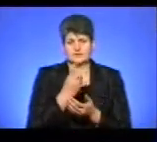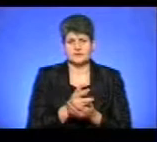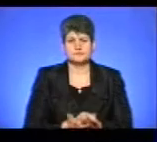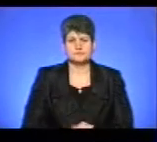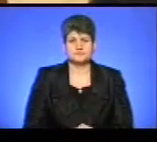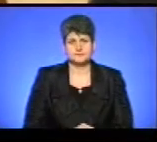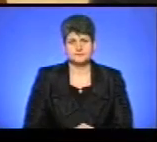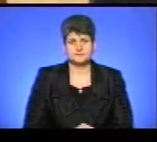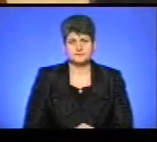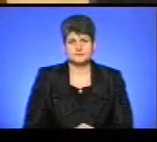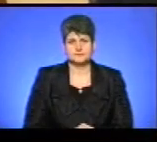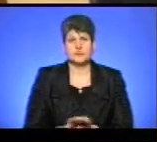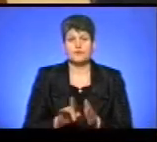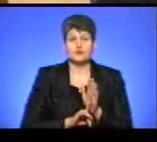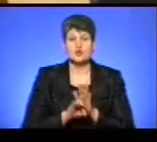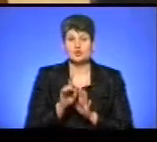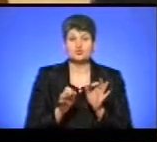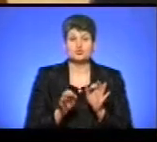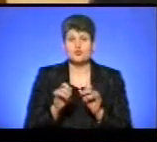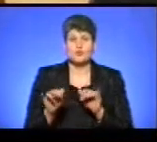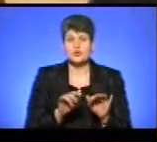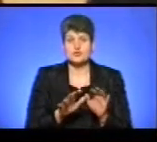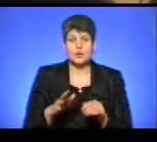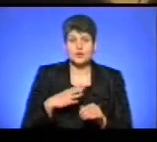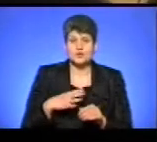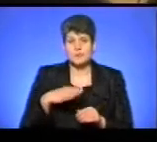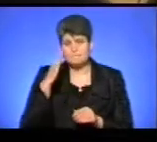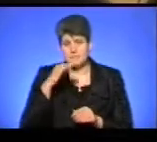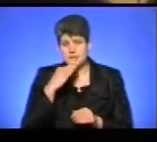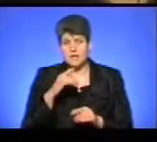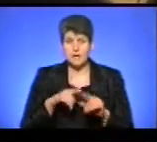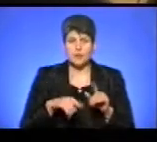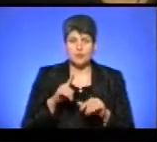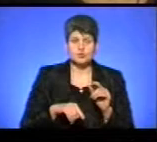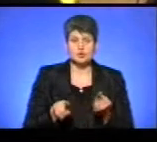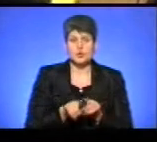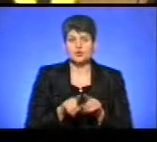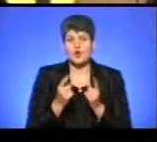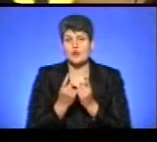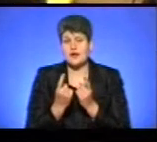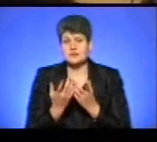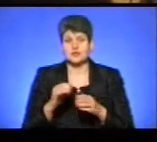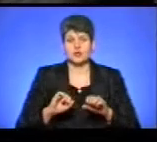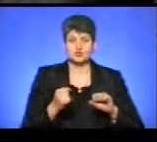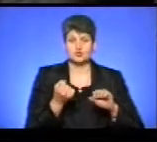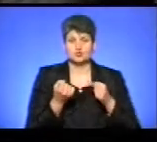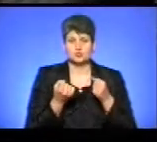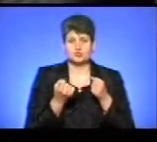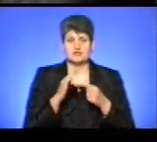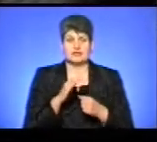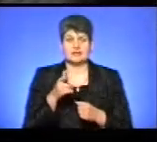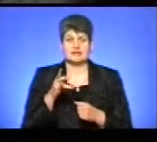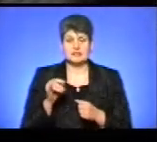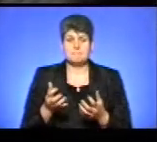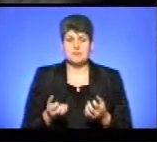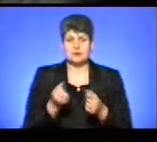Гадомської. Початку судового процесу очікують батьки, родичі, однокласники, друзі Віталія Гнатишина.